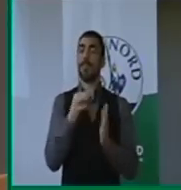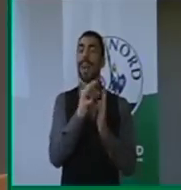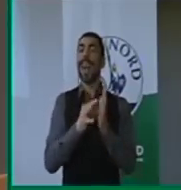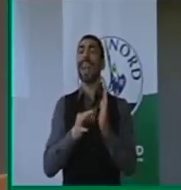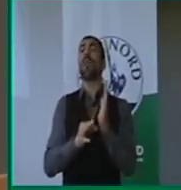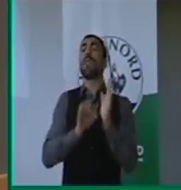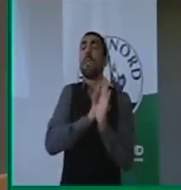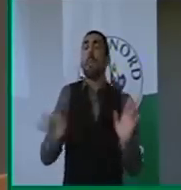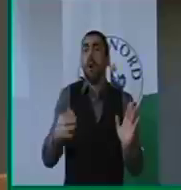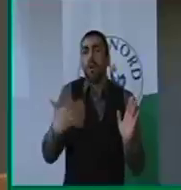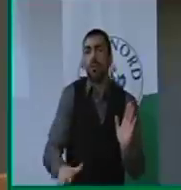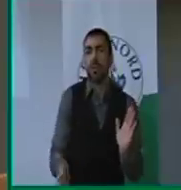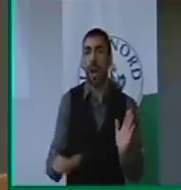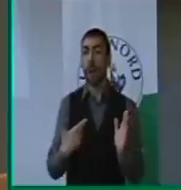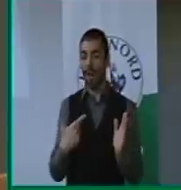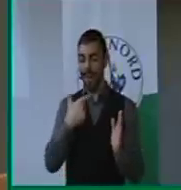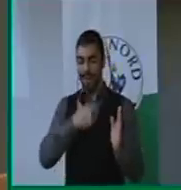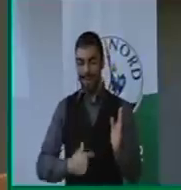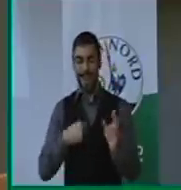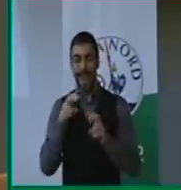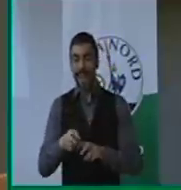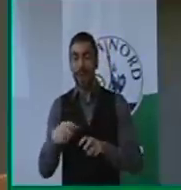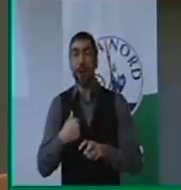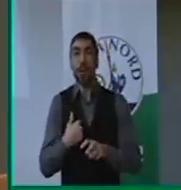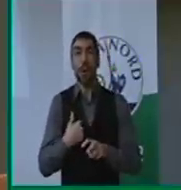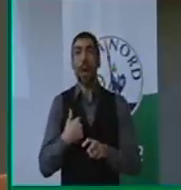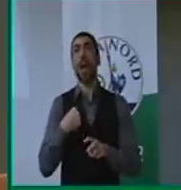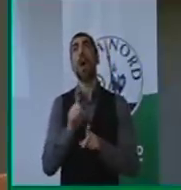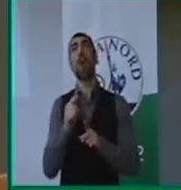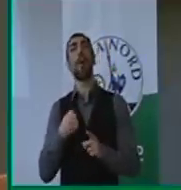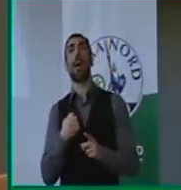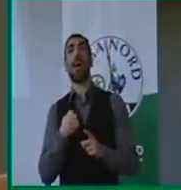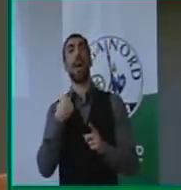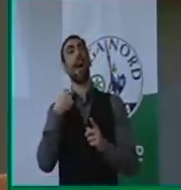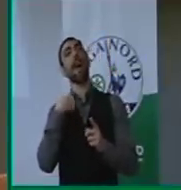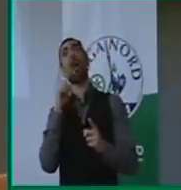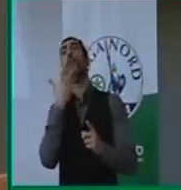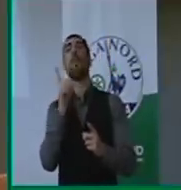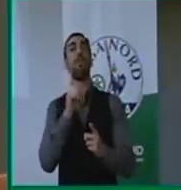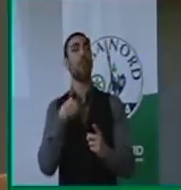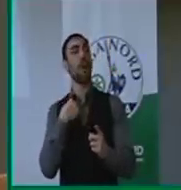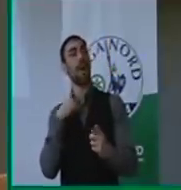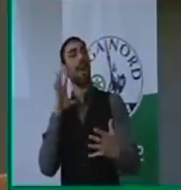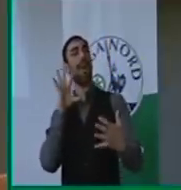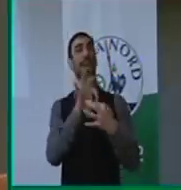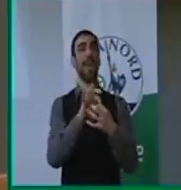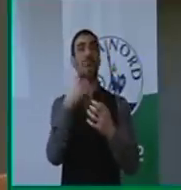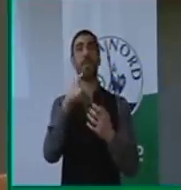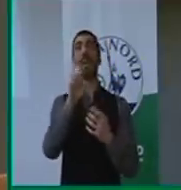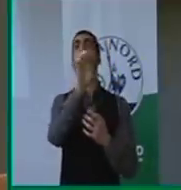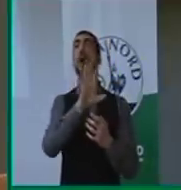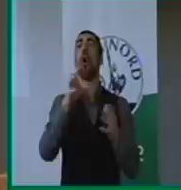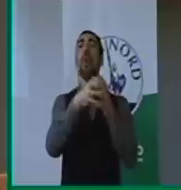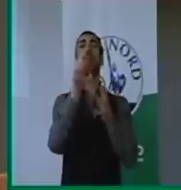contributi cosa succederà per l'agricoltore che non non intende adempiere a questi vincoli della della